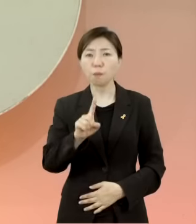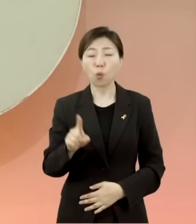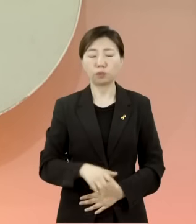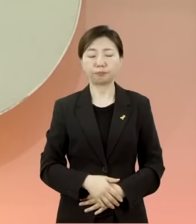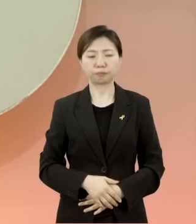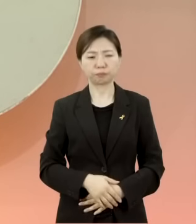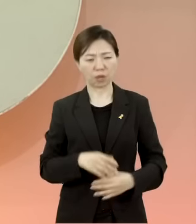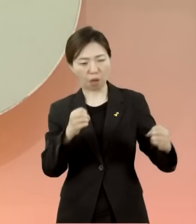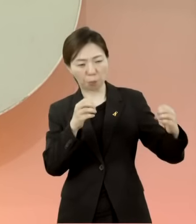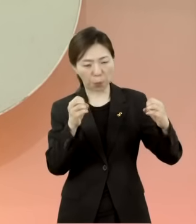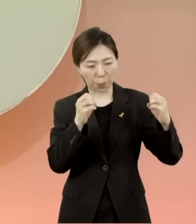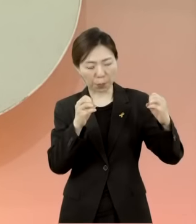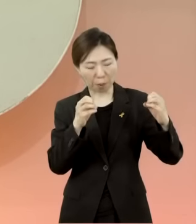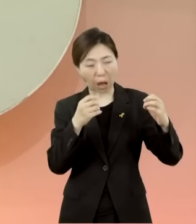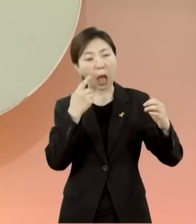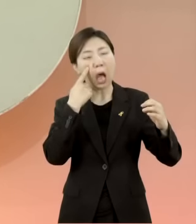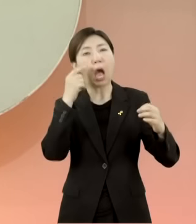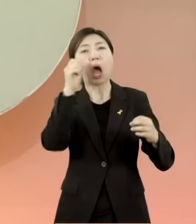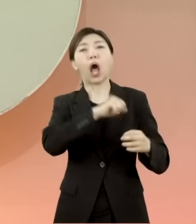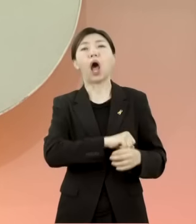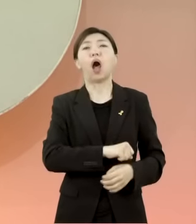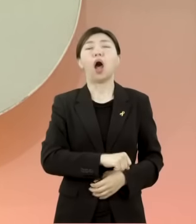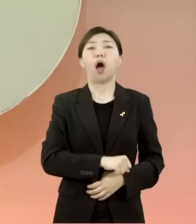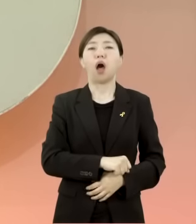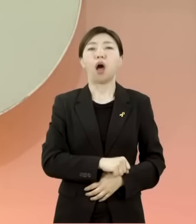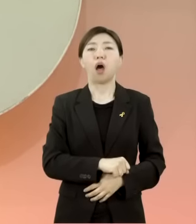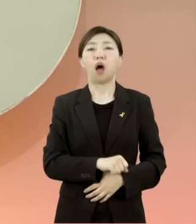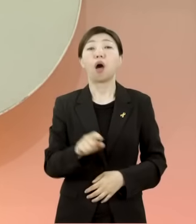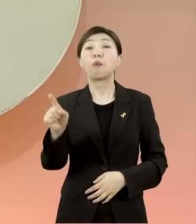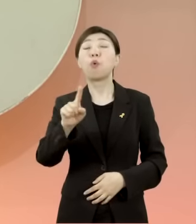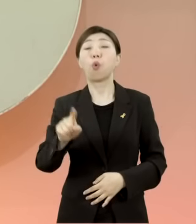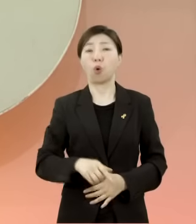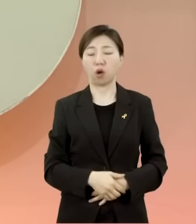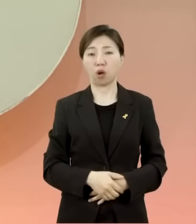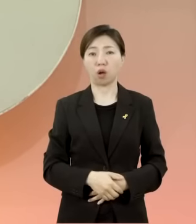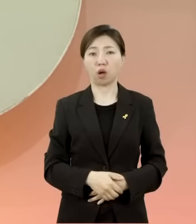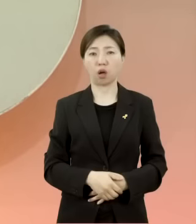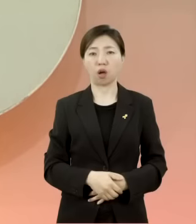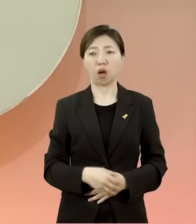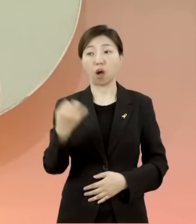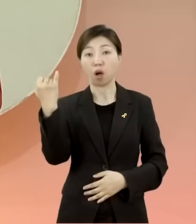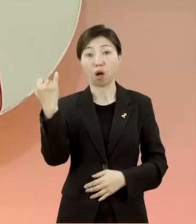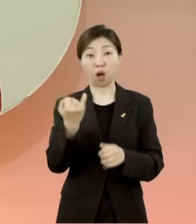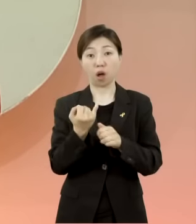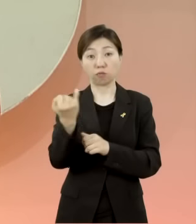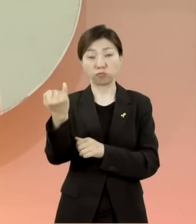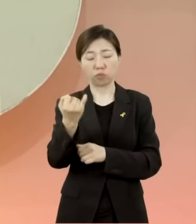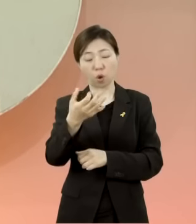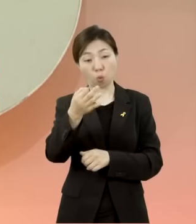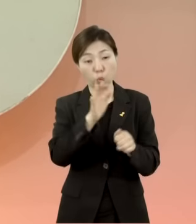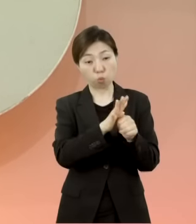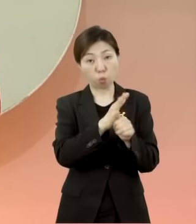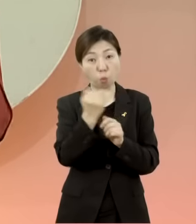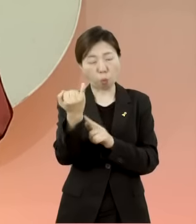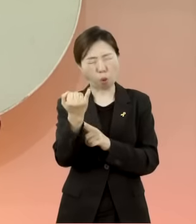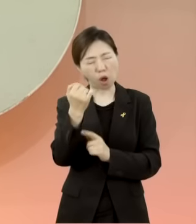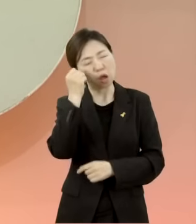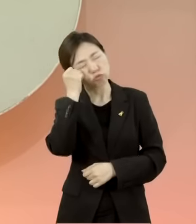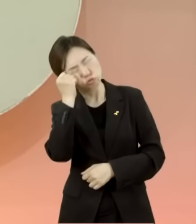얘기해 봐 했는데 대화를 하면서 말을 맞춰 봤더니 그 보살님이